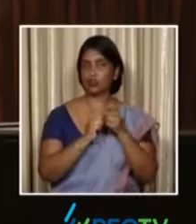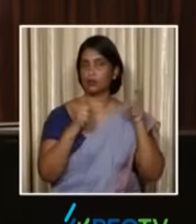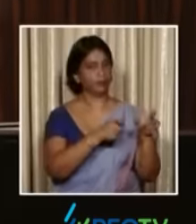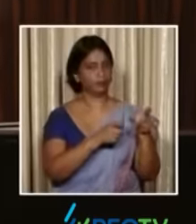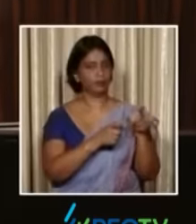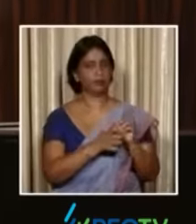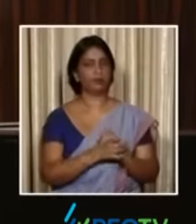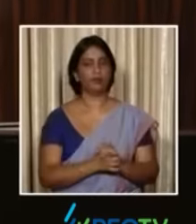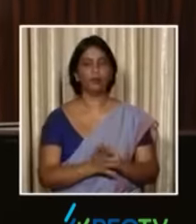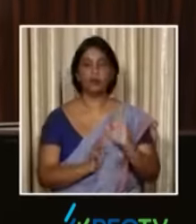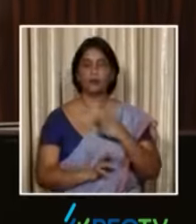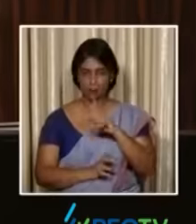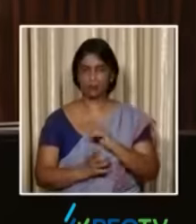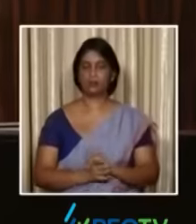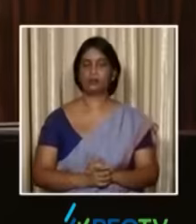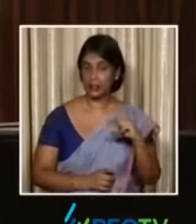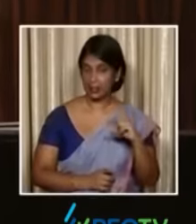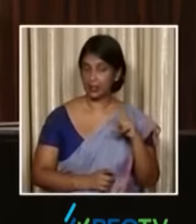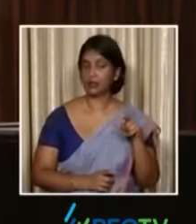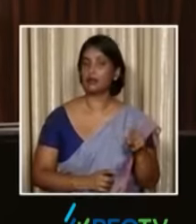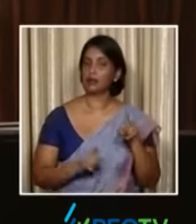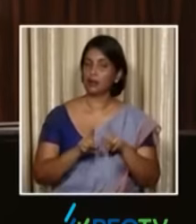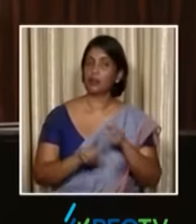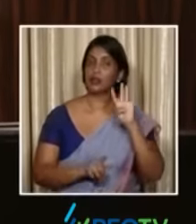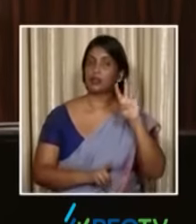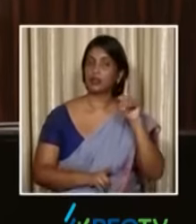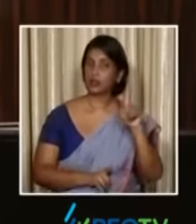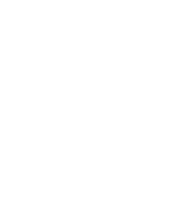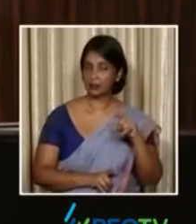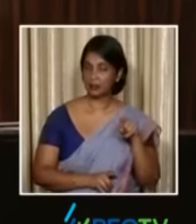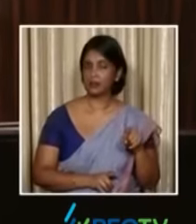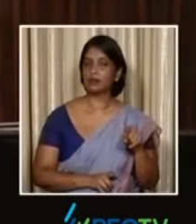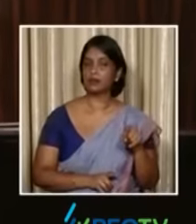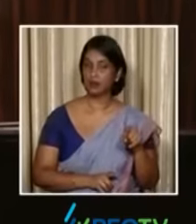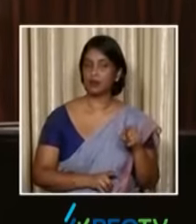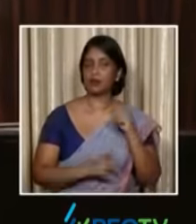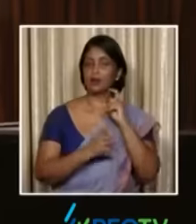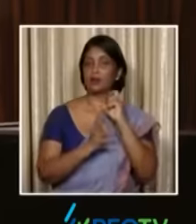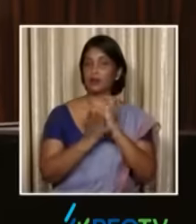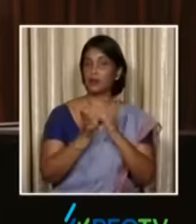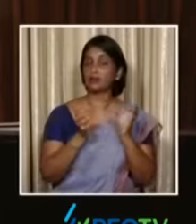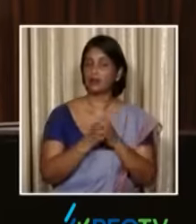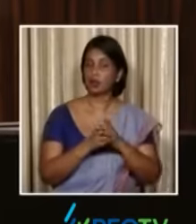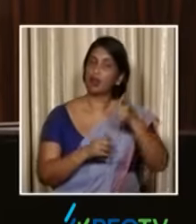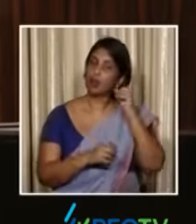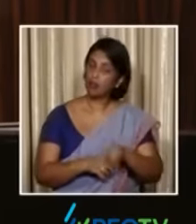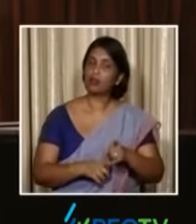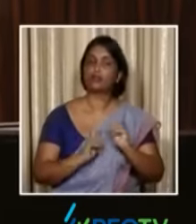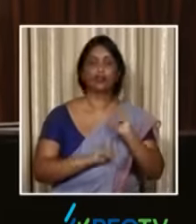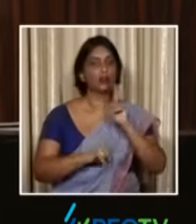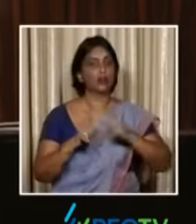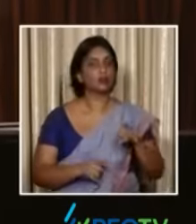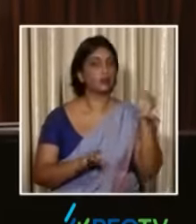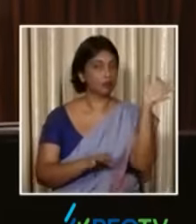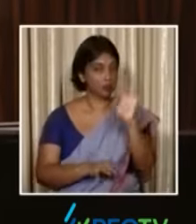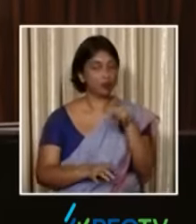කරලා තියෙනවා නමුත් මම කියන්න කැමති මේකේ 41 සී වගන්ති යටතේ විවස්ථා සභාවේ අනුමැතිය සහ පාර්ලිමේන්තුව